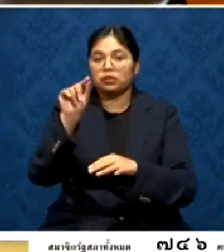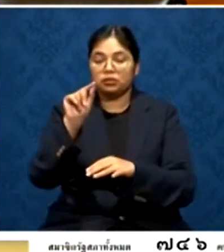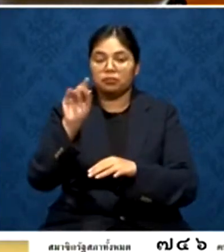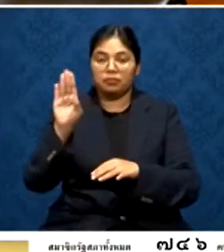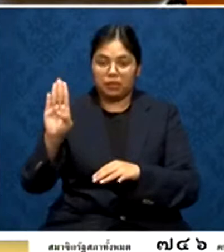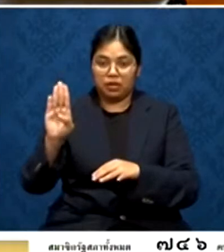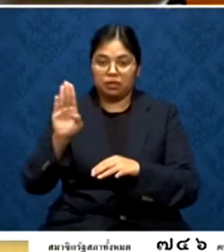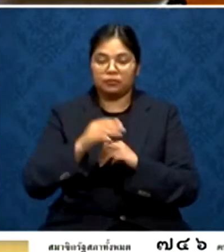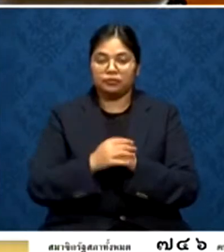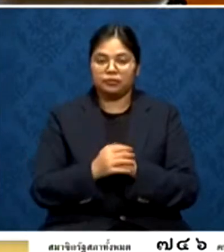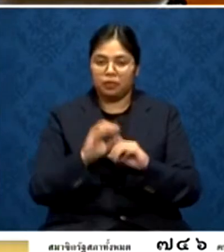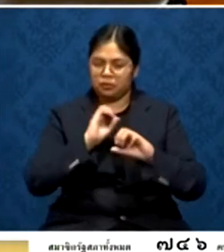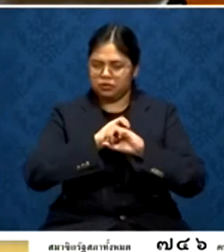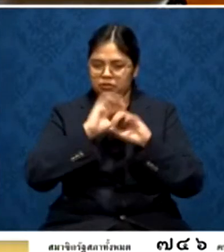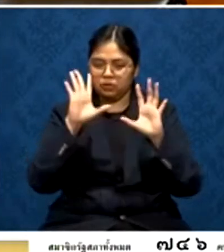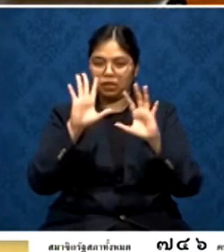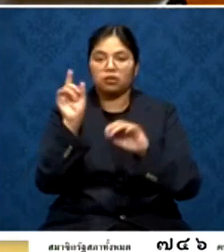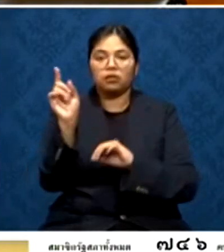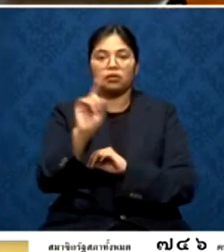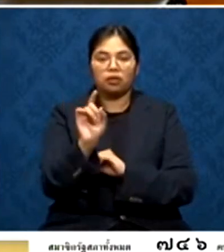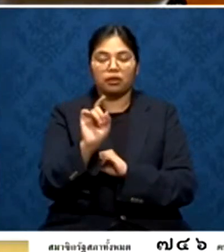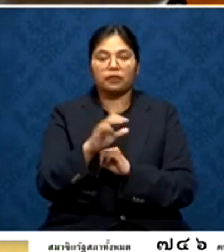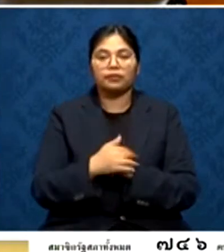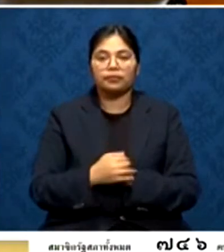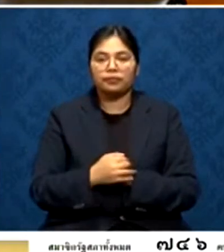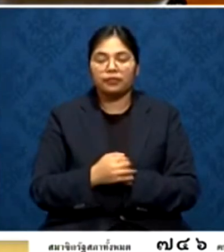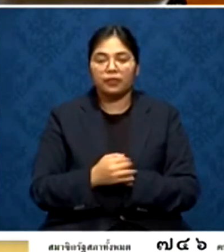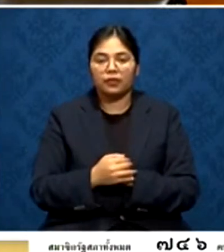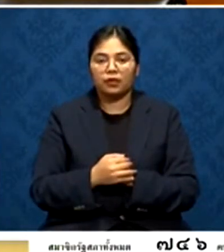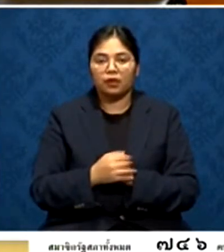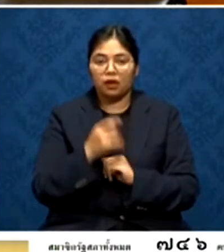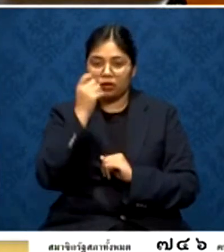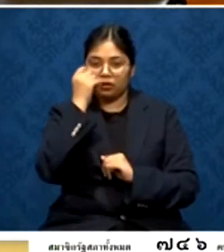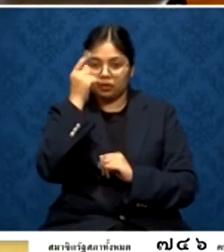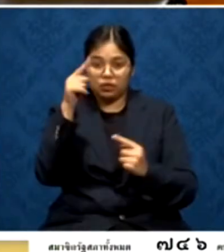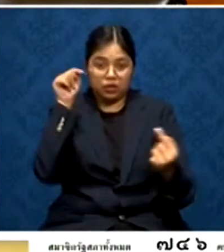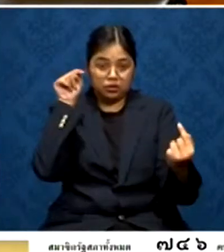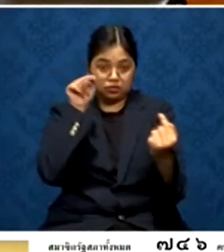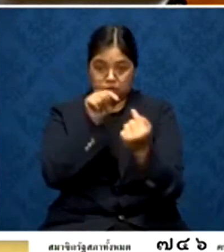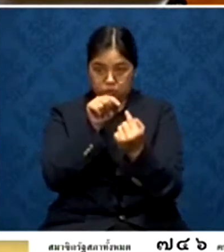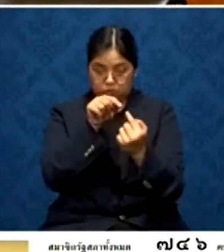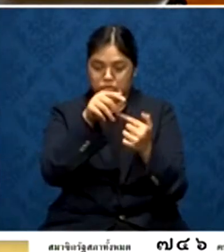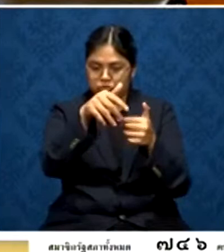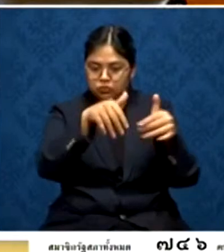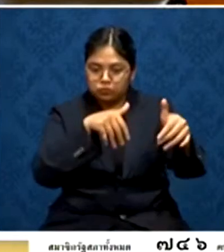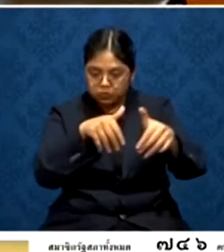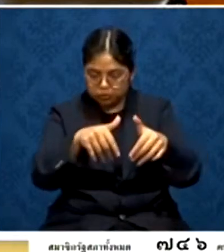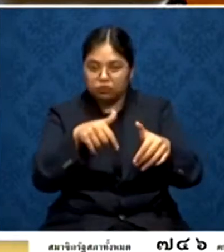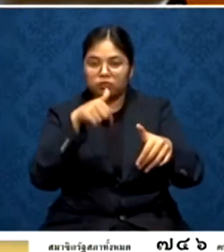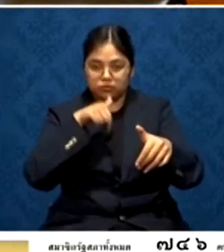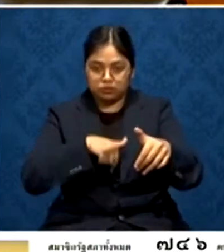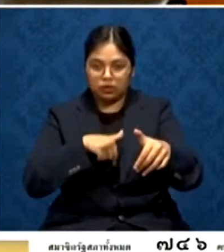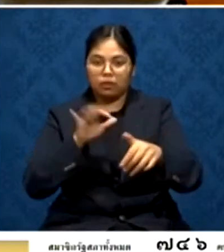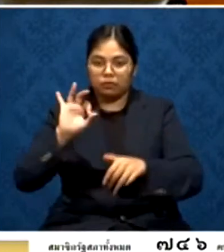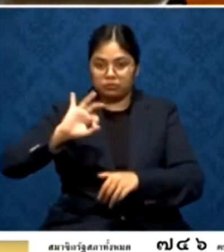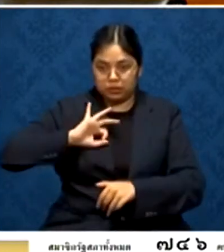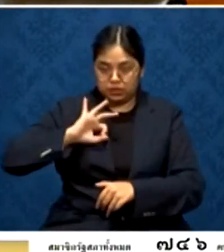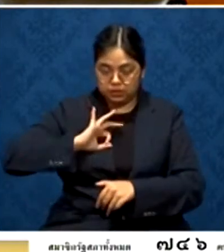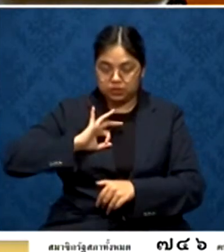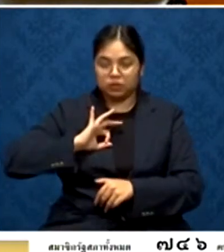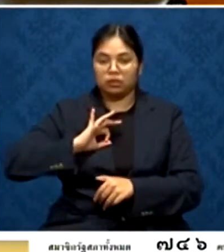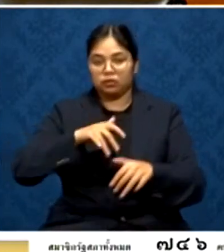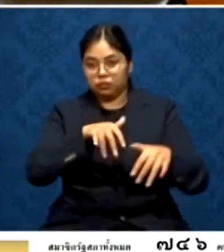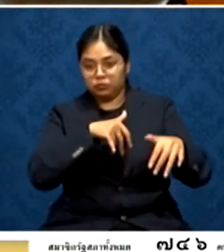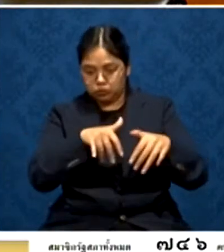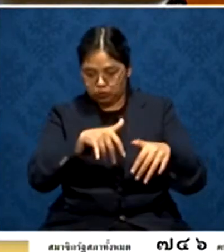พื่อให้เกิดความชัดเจนและเข้าใจที่ถูกต้องของท่านสมาชิกรวมทั้